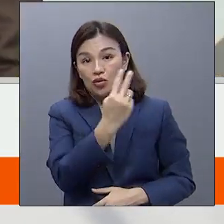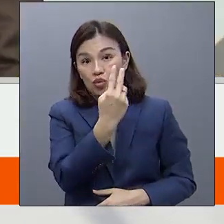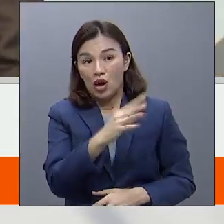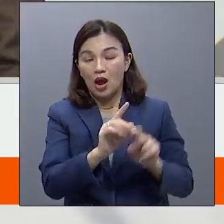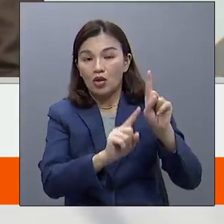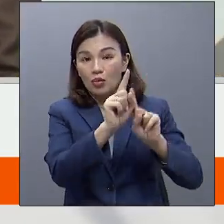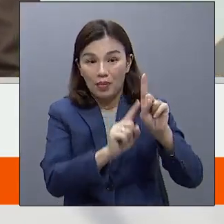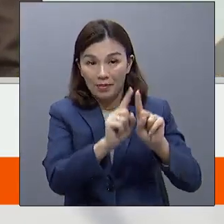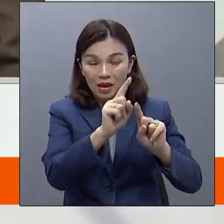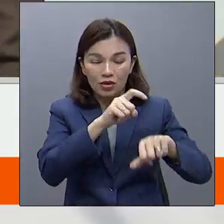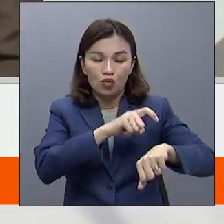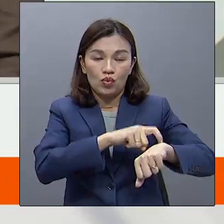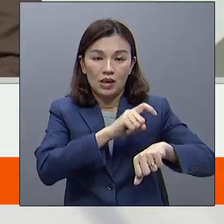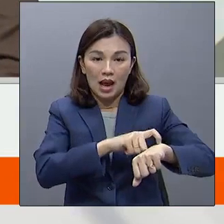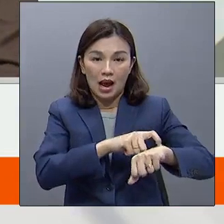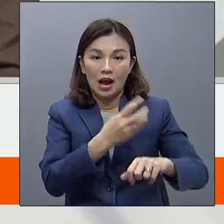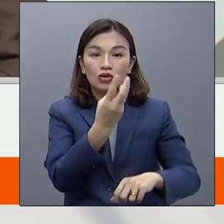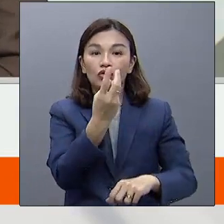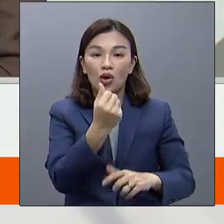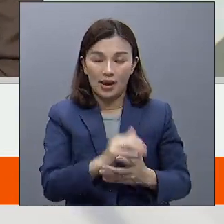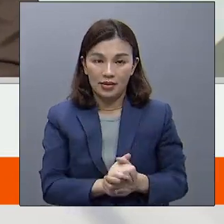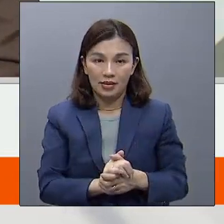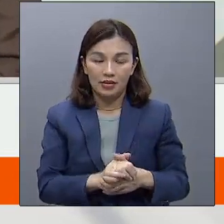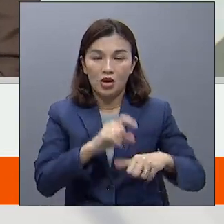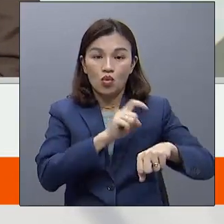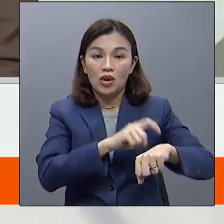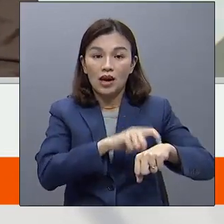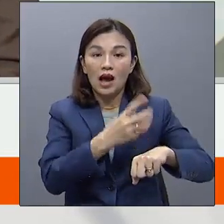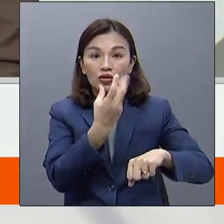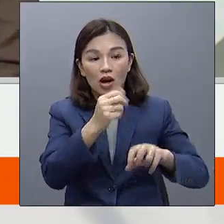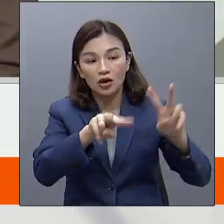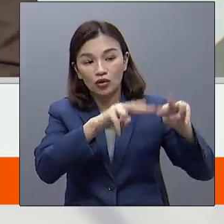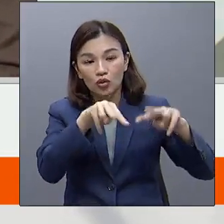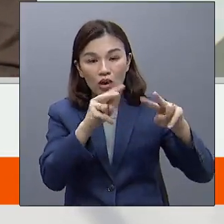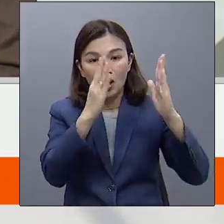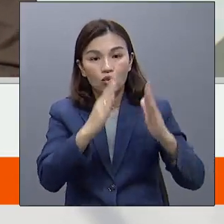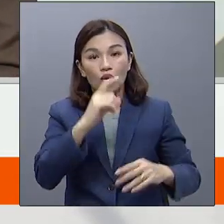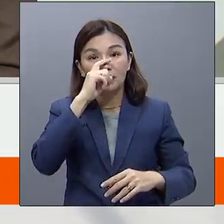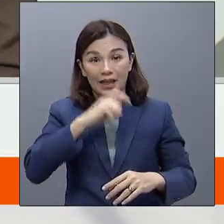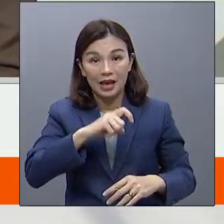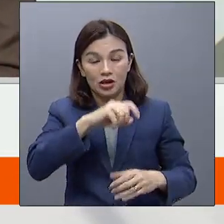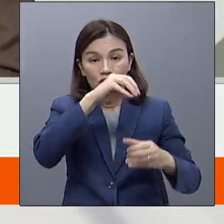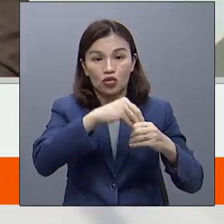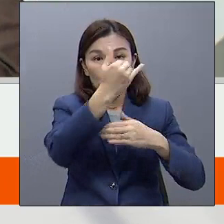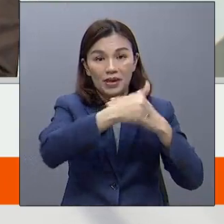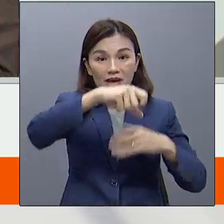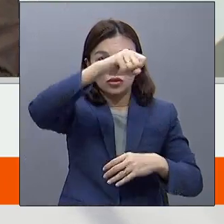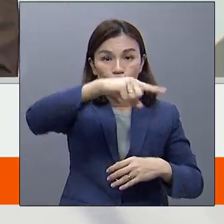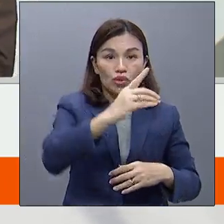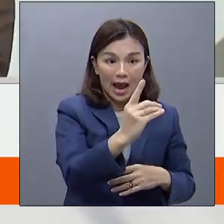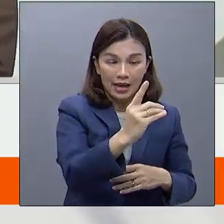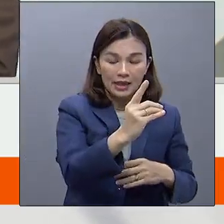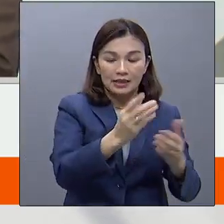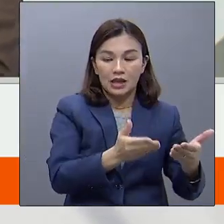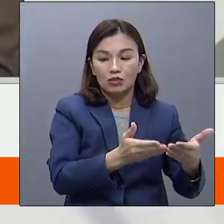เราจะต้องใช้เวลาอีกสักมากน้อยขนาดไหนในการดูแลคนไทยจากซูดานที่ต้องการจะเดินทางกลับมาที่ฝั่ง Jet